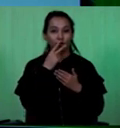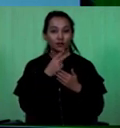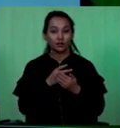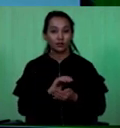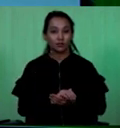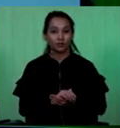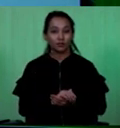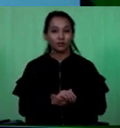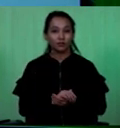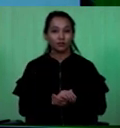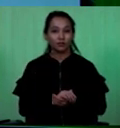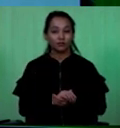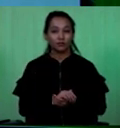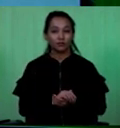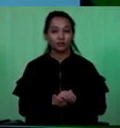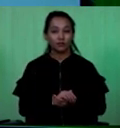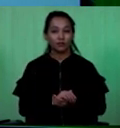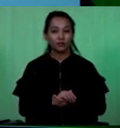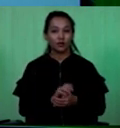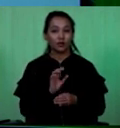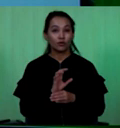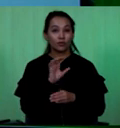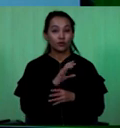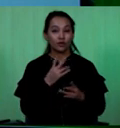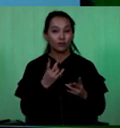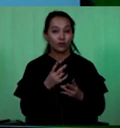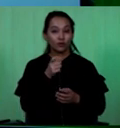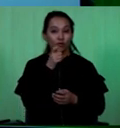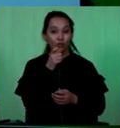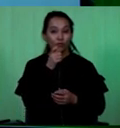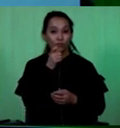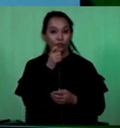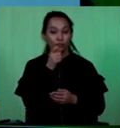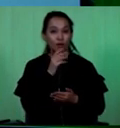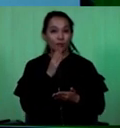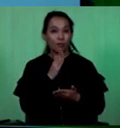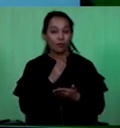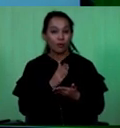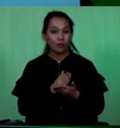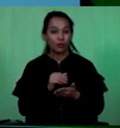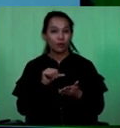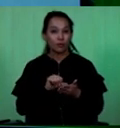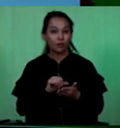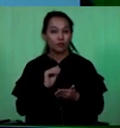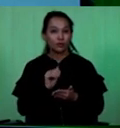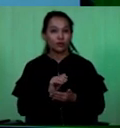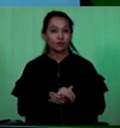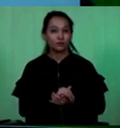qaratsak. Demak, yetkazib berish kerak bo'lgan tuxumlar soni ma'lum, ya'ni bu 6000